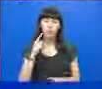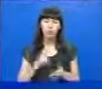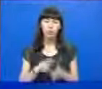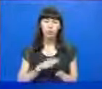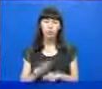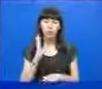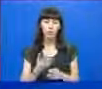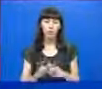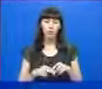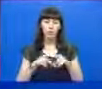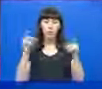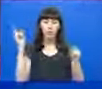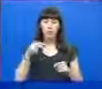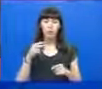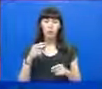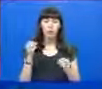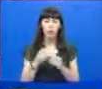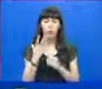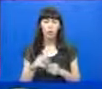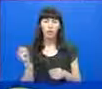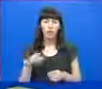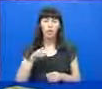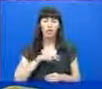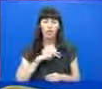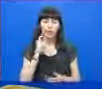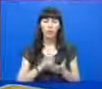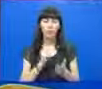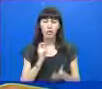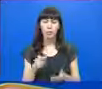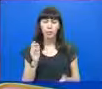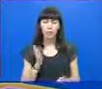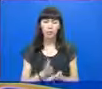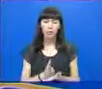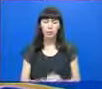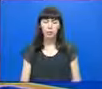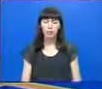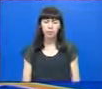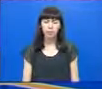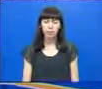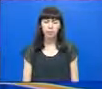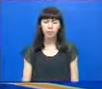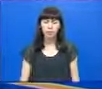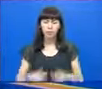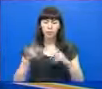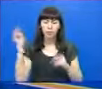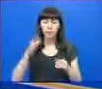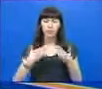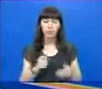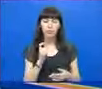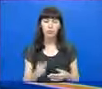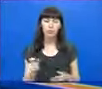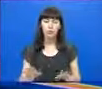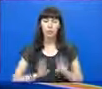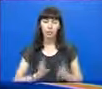Осы мектепте Тимурдан бөлік тағы да 13 алтын белгіге үміткер бар. Ұлдарыма, осы мектеп бітіруші түлектеріме